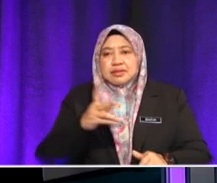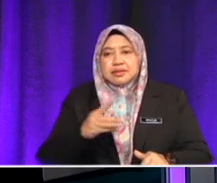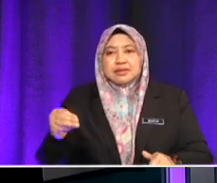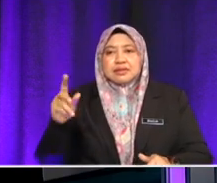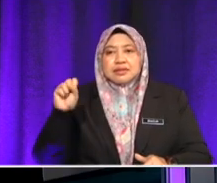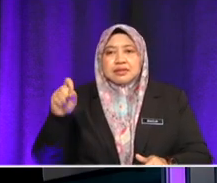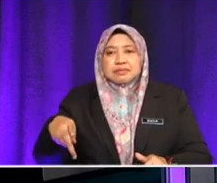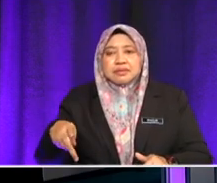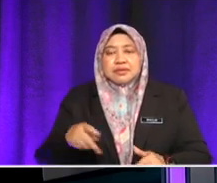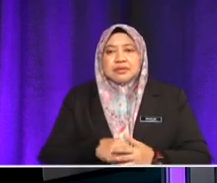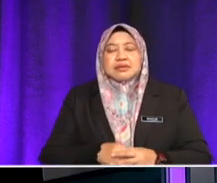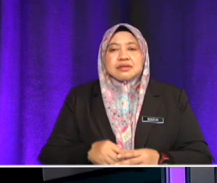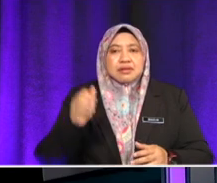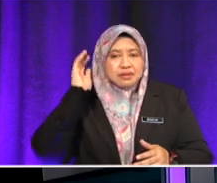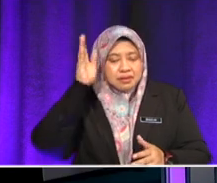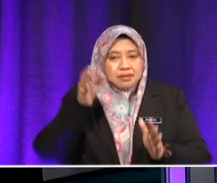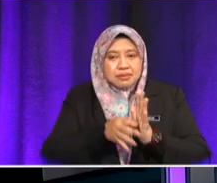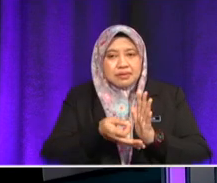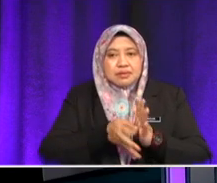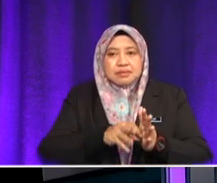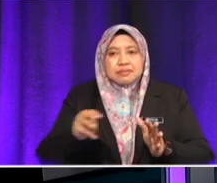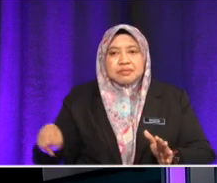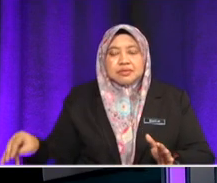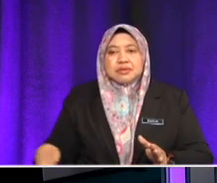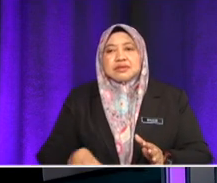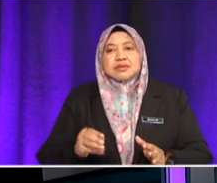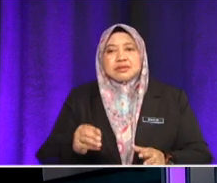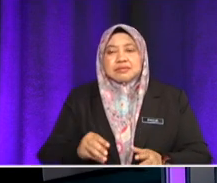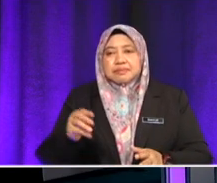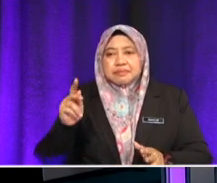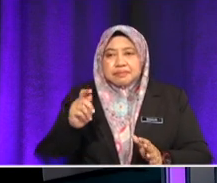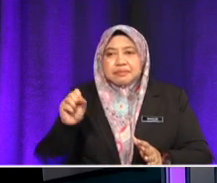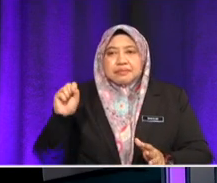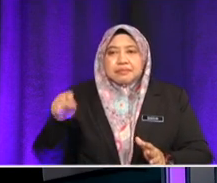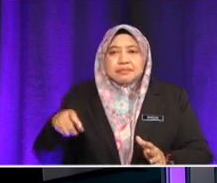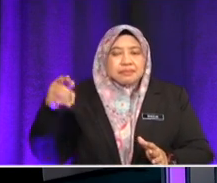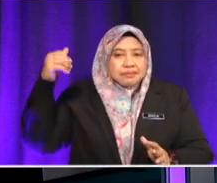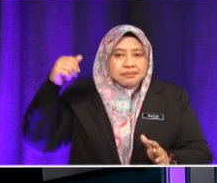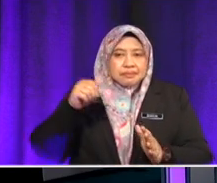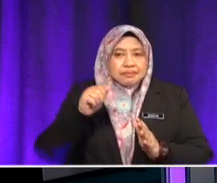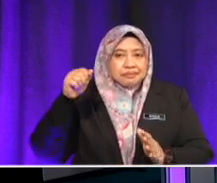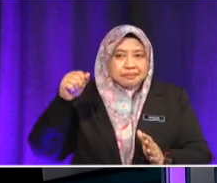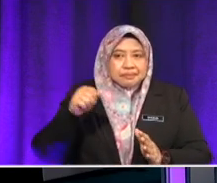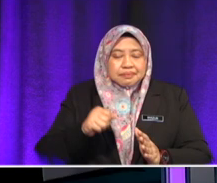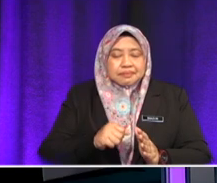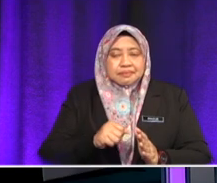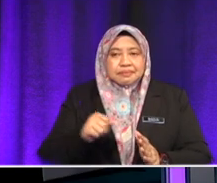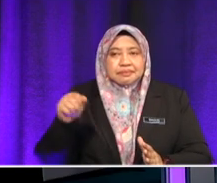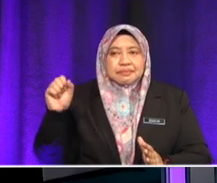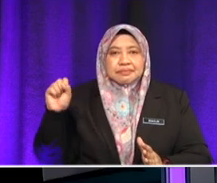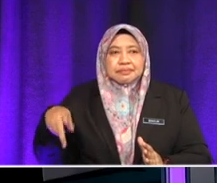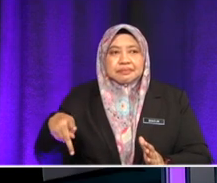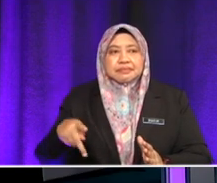kemudian akan mentaksir murid menggunakan standar prestasi Jadi bagaimana